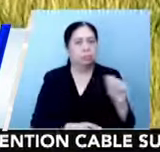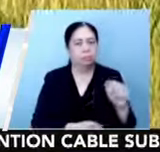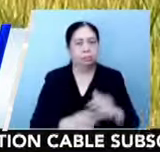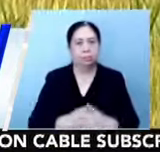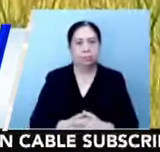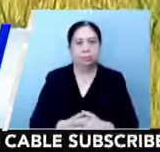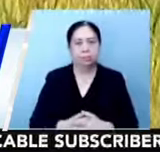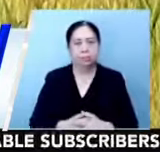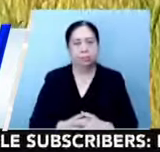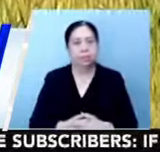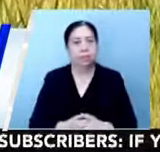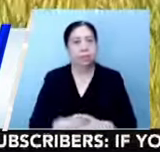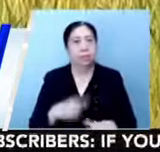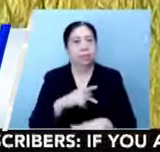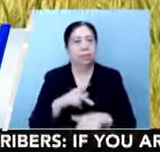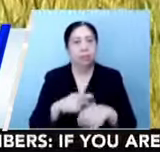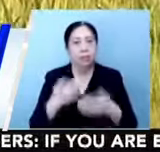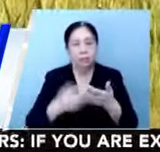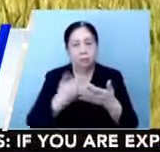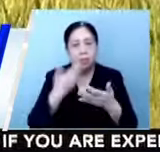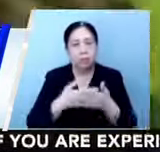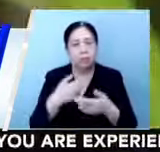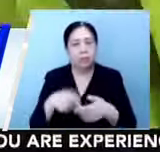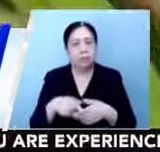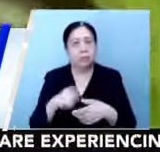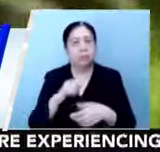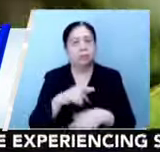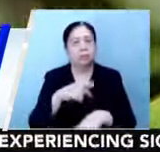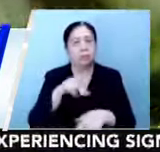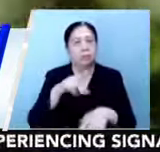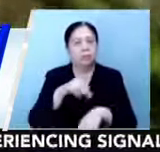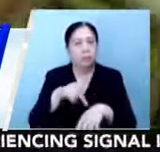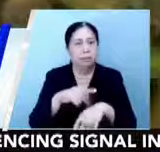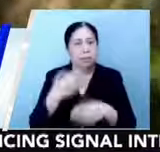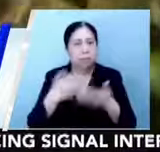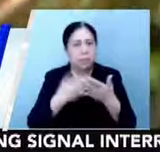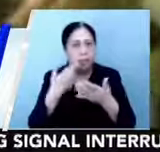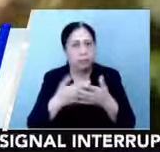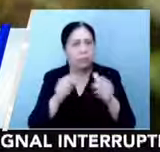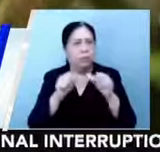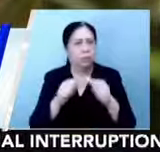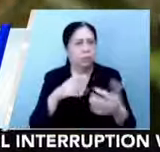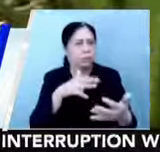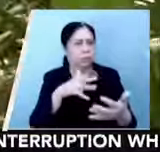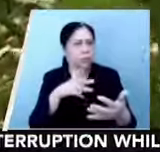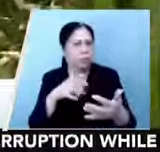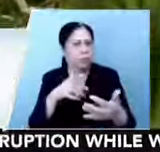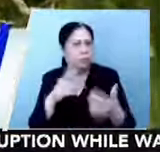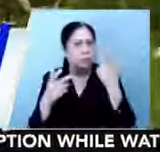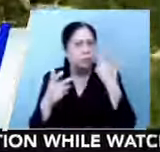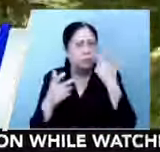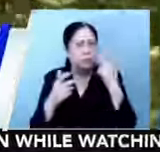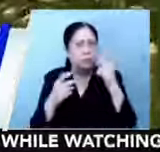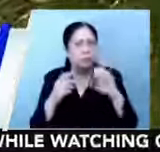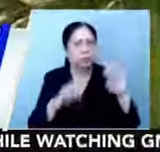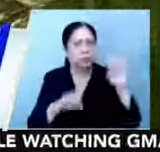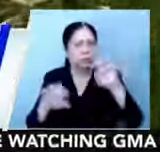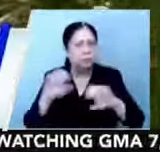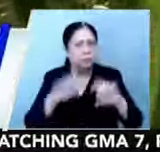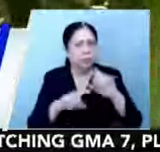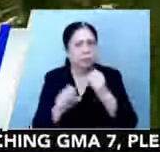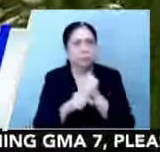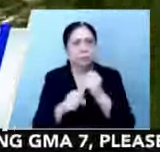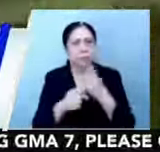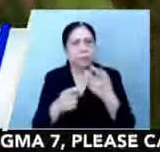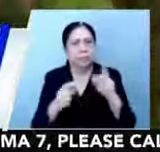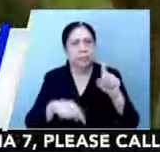Ang Philippine Rice Research Institute of PhilRice naman patuloy ang pag-aaral at eksperimento para makalikha ng mga variety